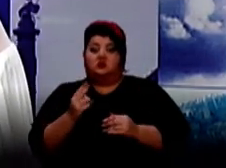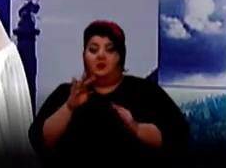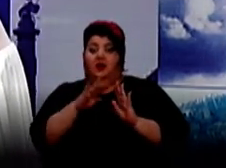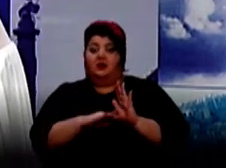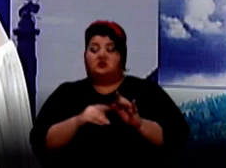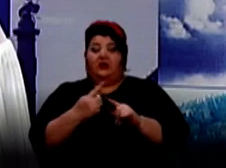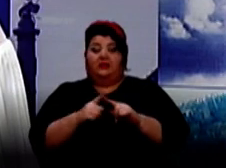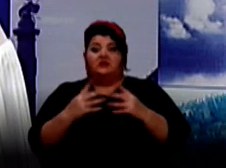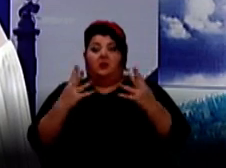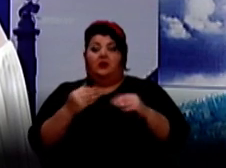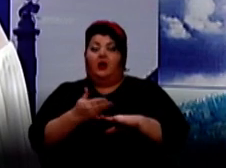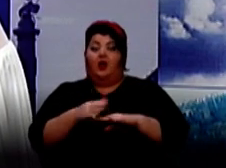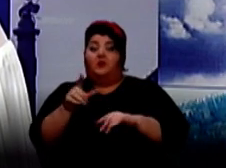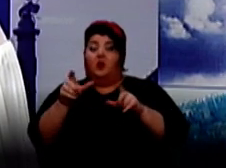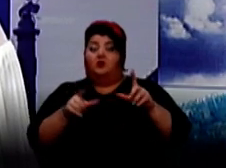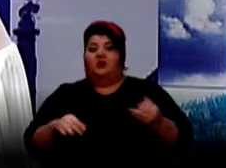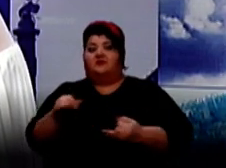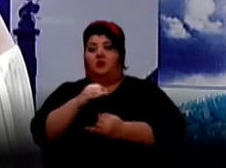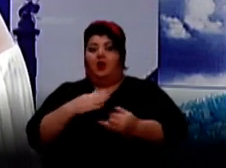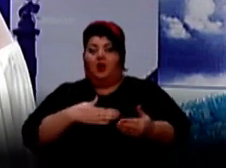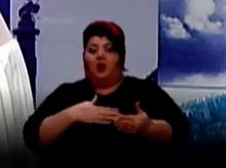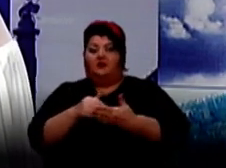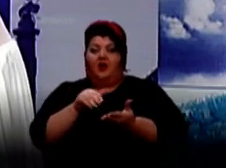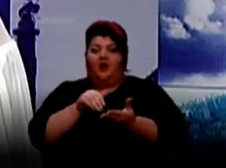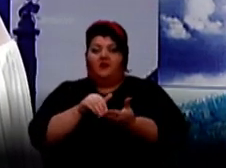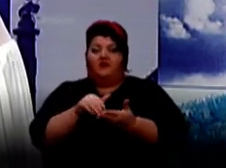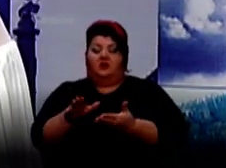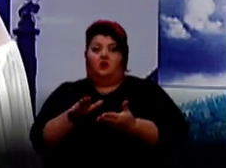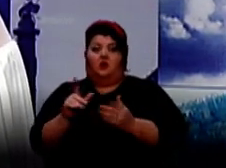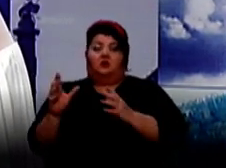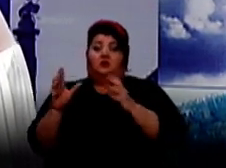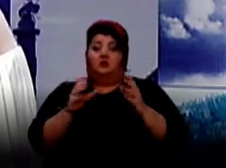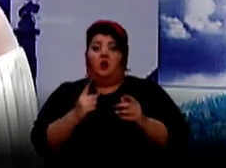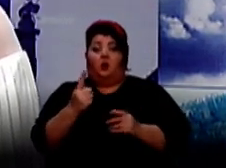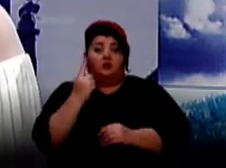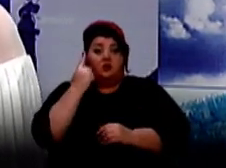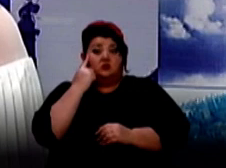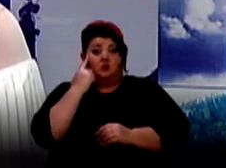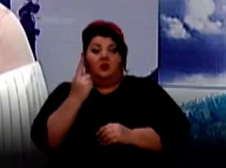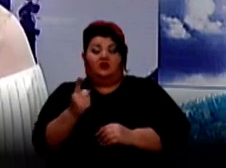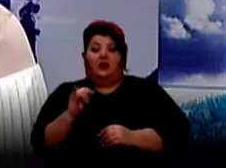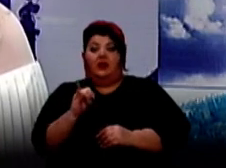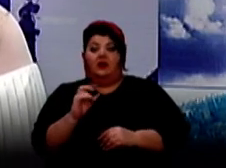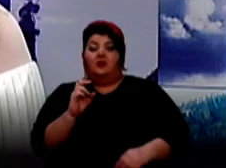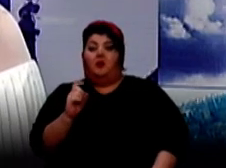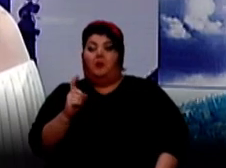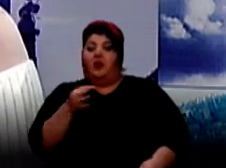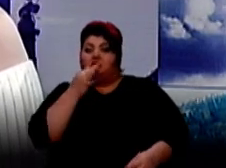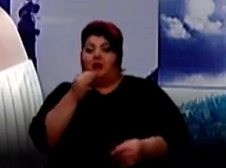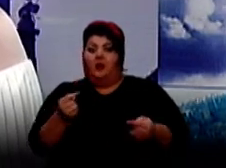днями полтавці обговорюють активно питання відмови перевозити людей перевізниками. Ось одна із думок. В ній Ірина Бак сказала